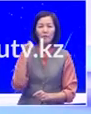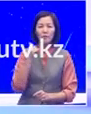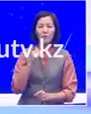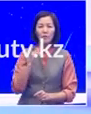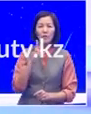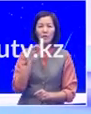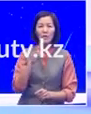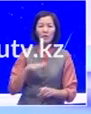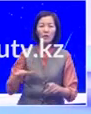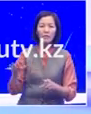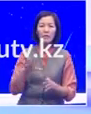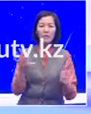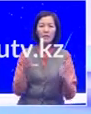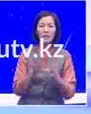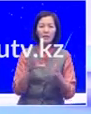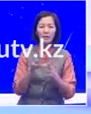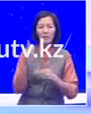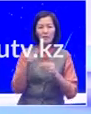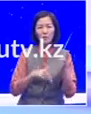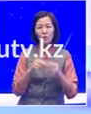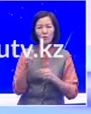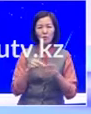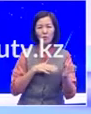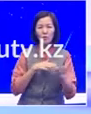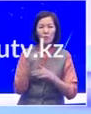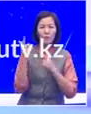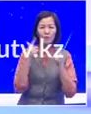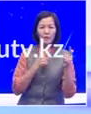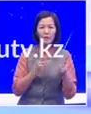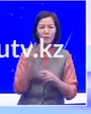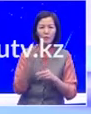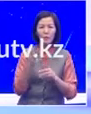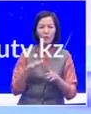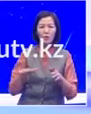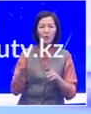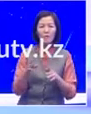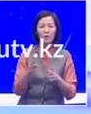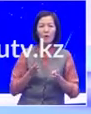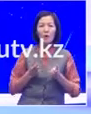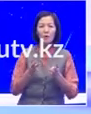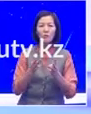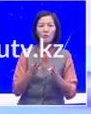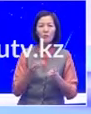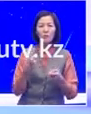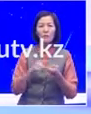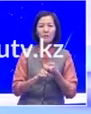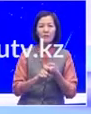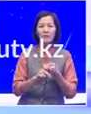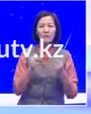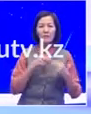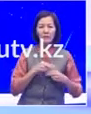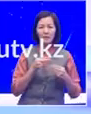Панфилов, Уйгур және Кеген аудандарында энергетикалық инфрақұрылым толығымен әзір. Үш аймақ от жағу маусымын бастады. Іске қосу